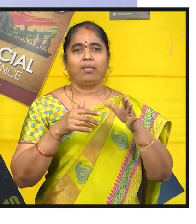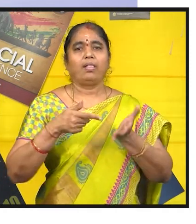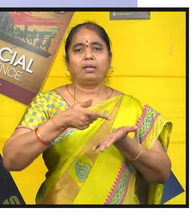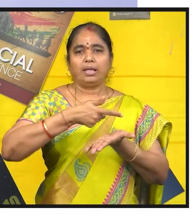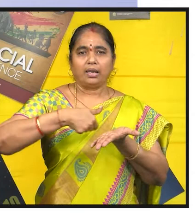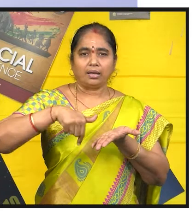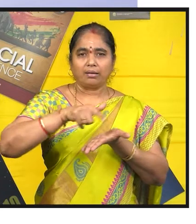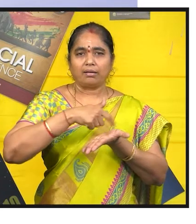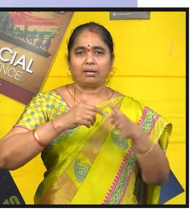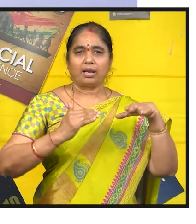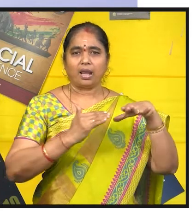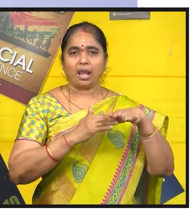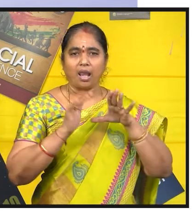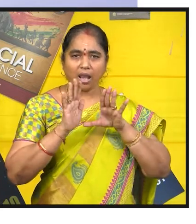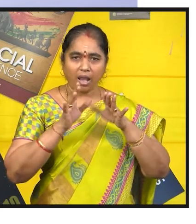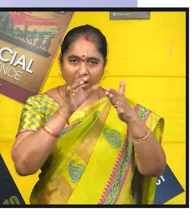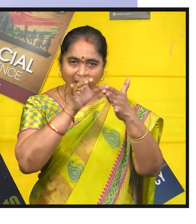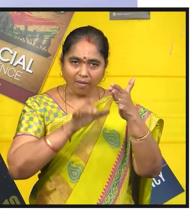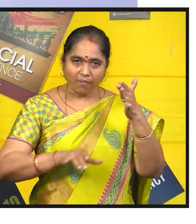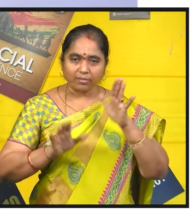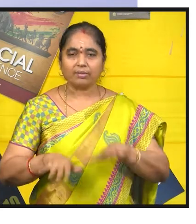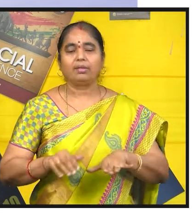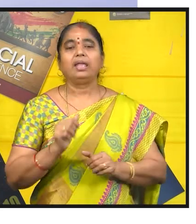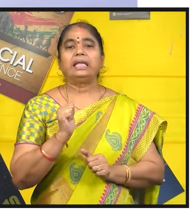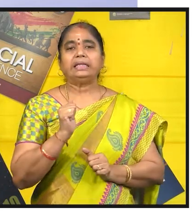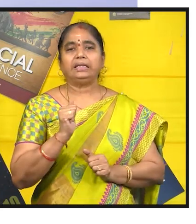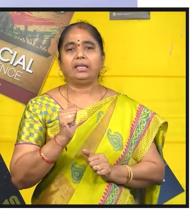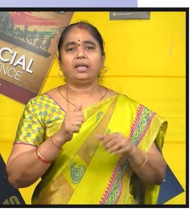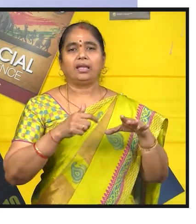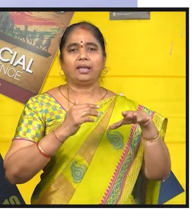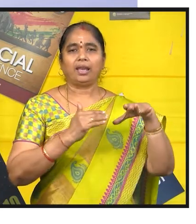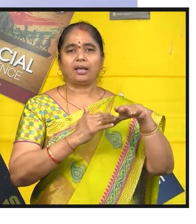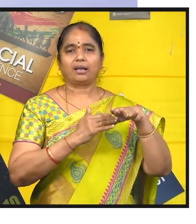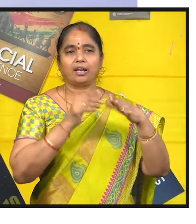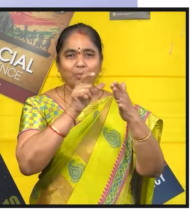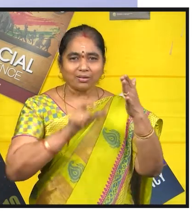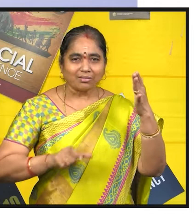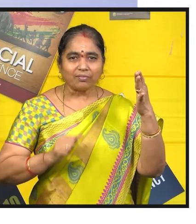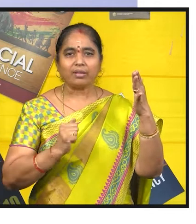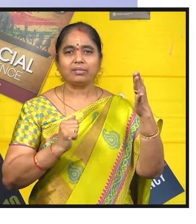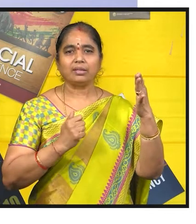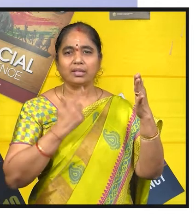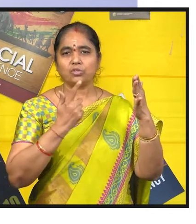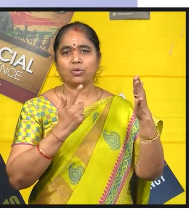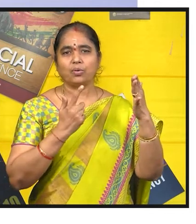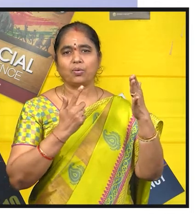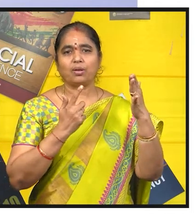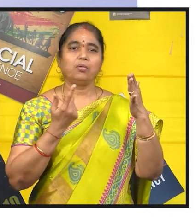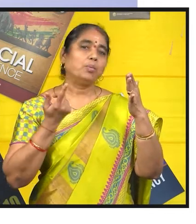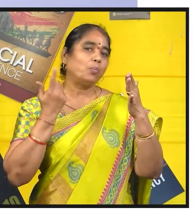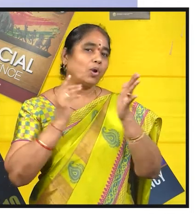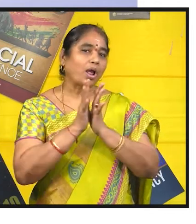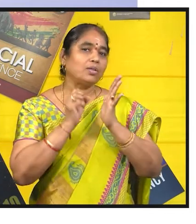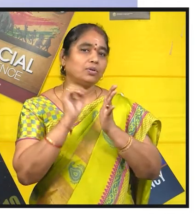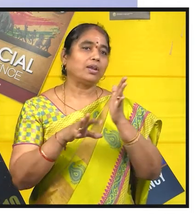எலக்ட்ரான்கள் வரிசைப்படுத்தப்படுகிறது. ஏன் இந்த எலக்ட்ரான்களை மட்டும் நம்ம வரிசைப்படுத்துகிறோம்? நான் ஏற்கனவே சொல்லியிருக்கிறேன்,